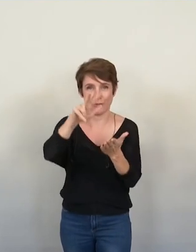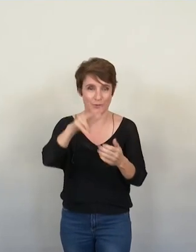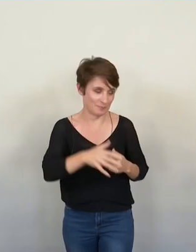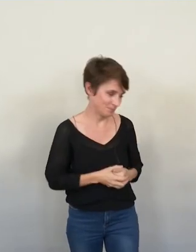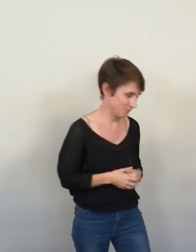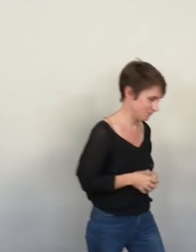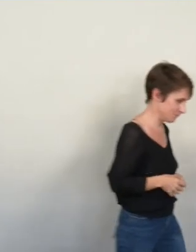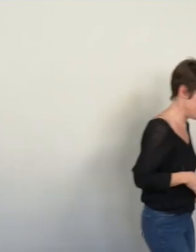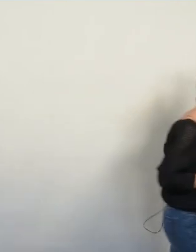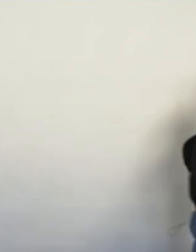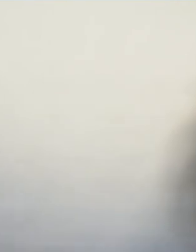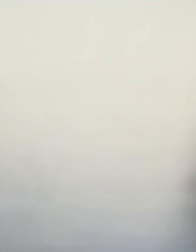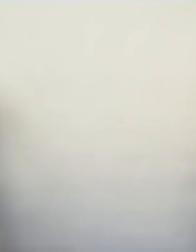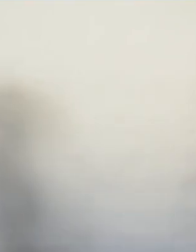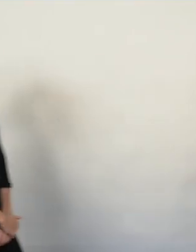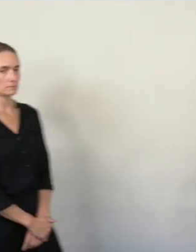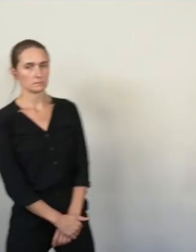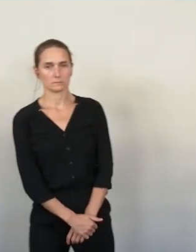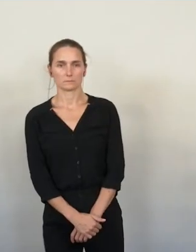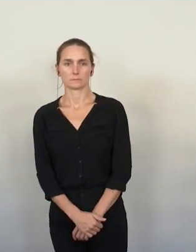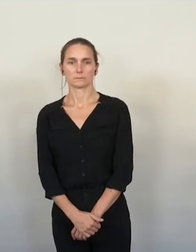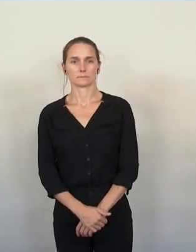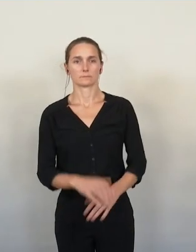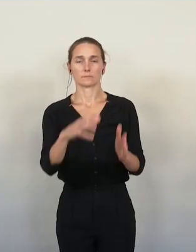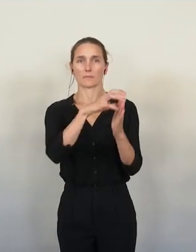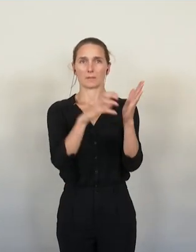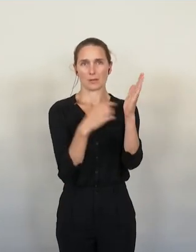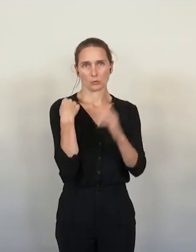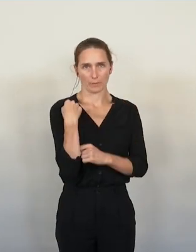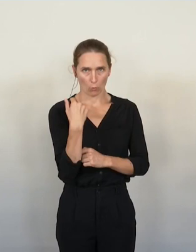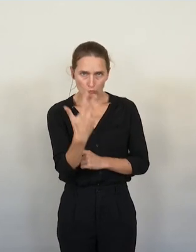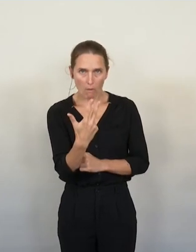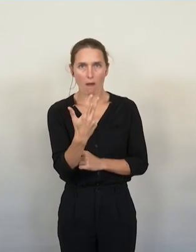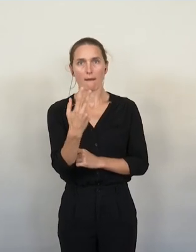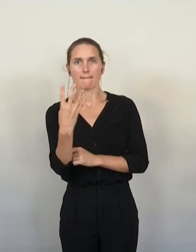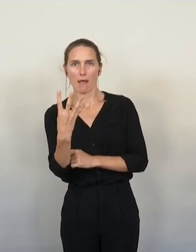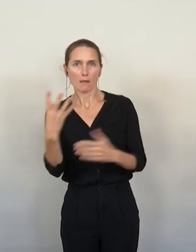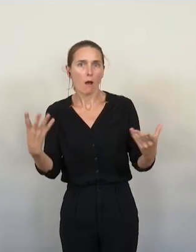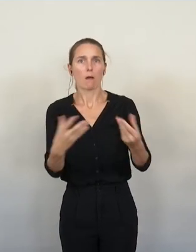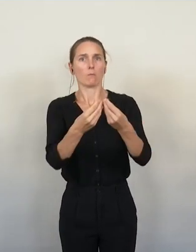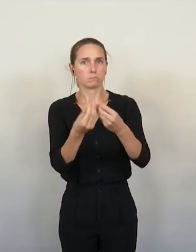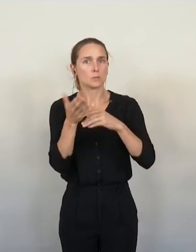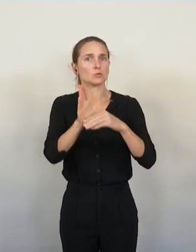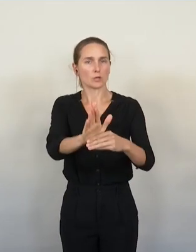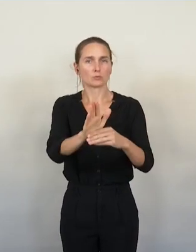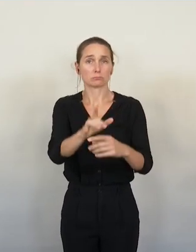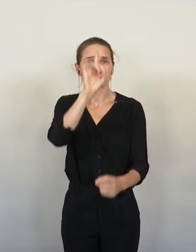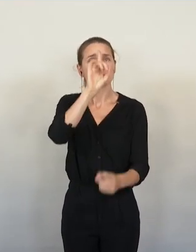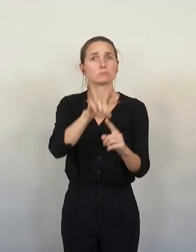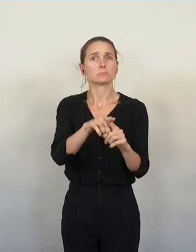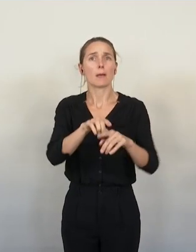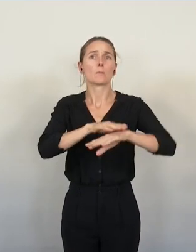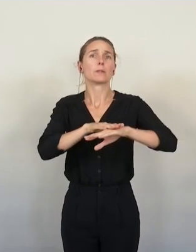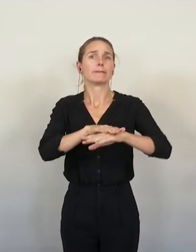délibérations 3 et 4 sont présenté ensemble elle porte sur le la politique d'alimentation